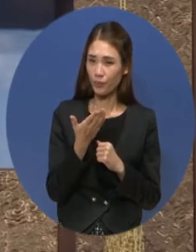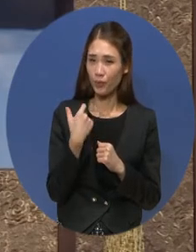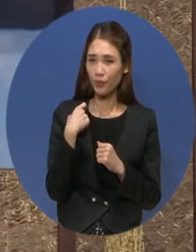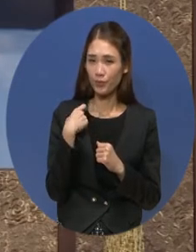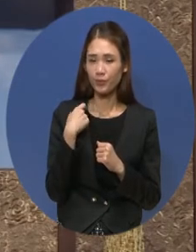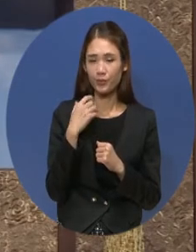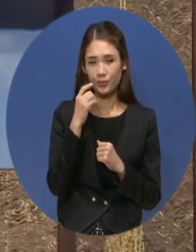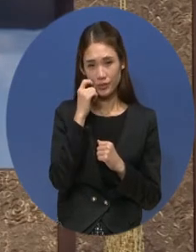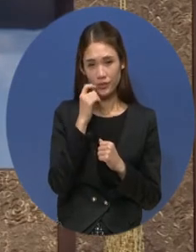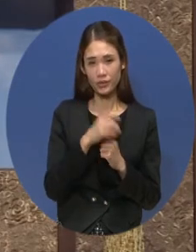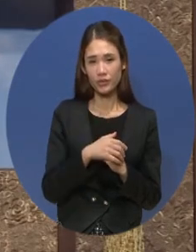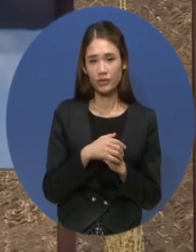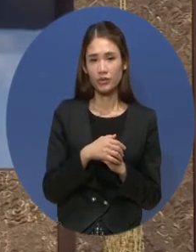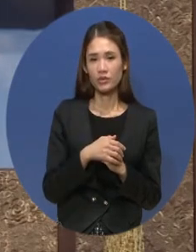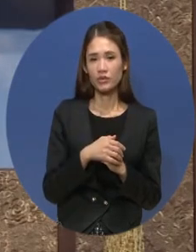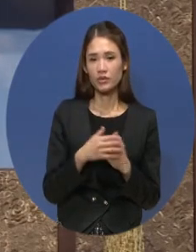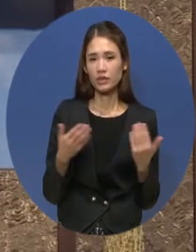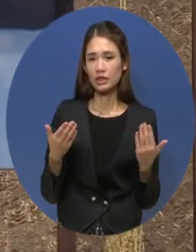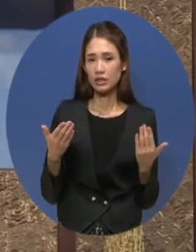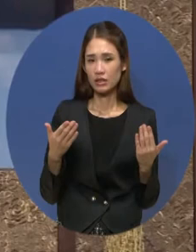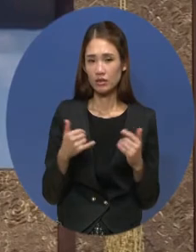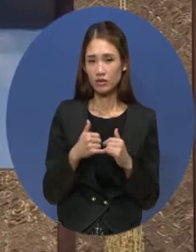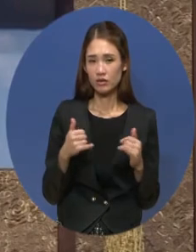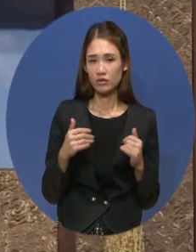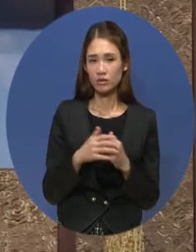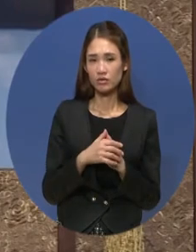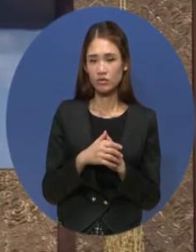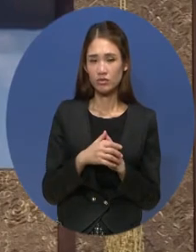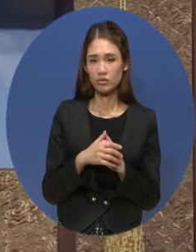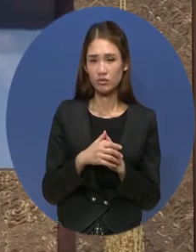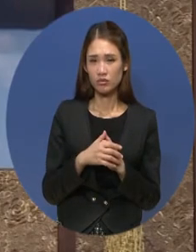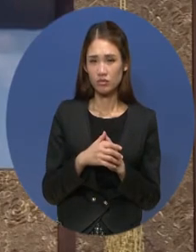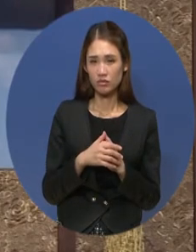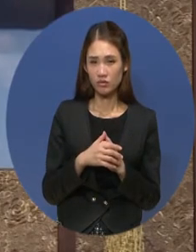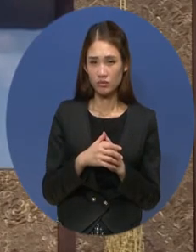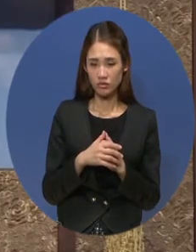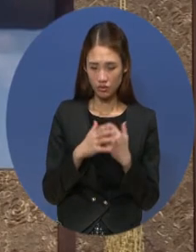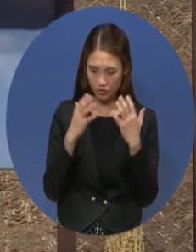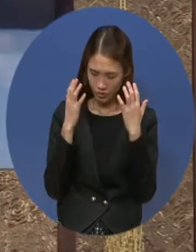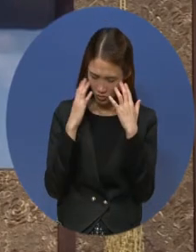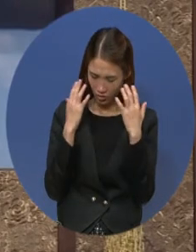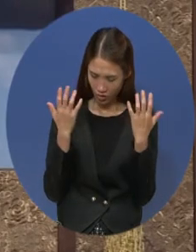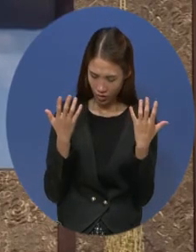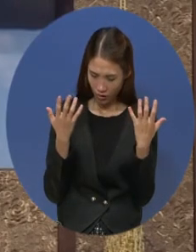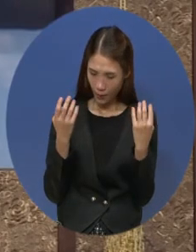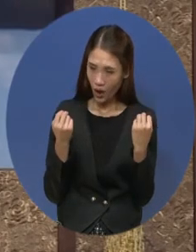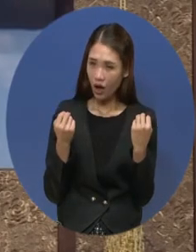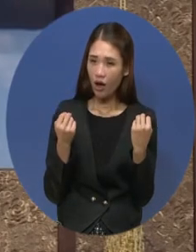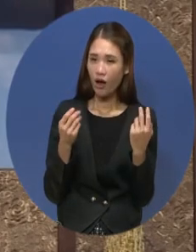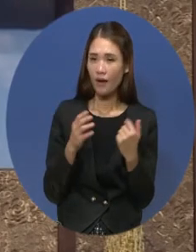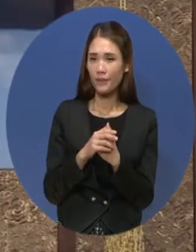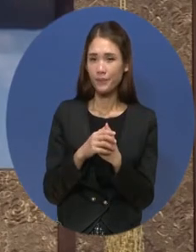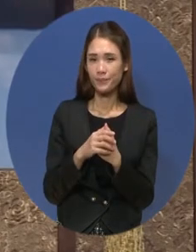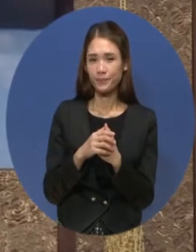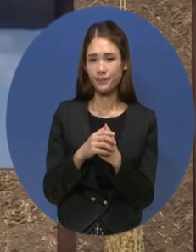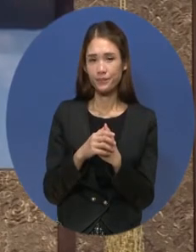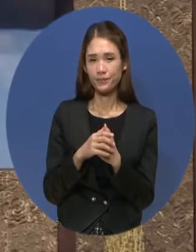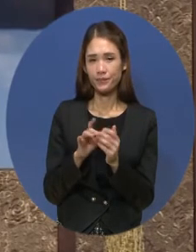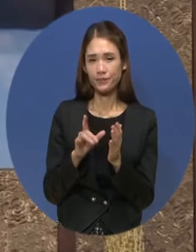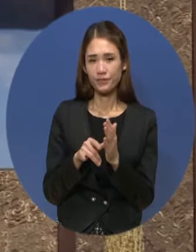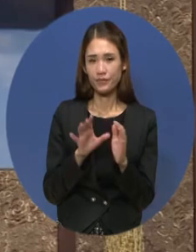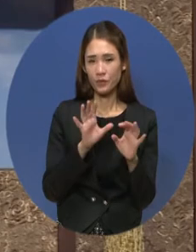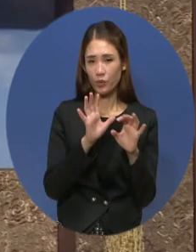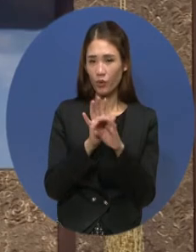어 일하시는 분들도 뭐 격무에 히 정말 나니 실리지 않습니까 그 때 당시에는 또